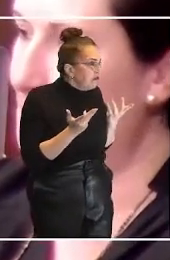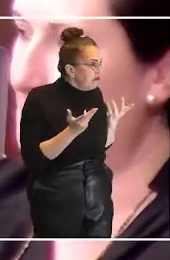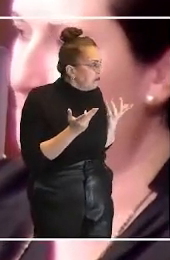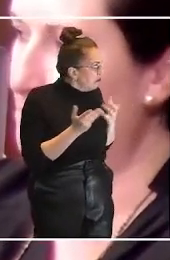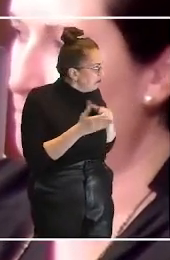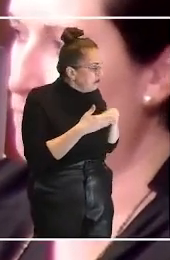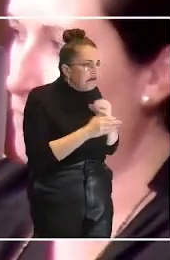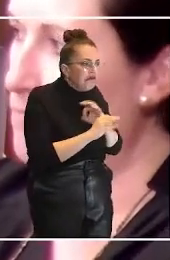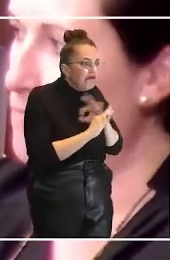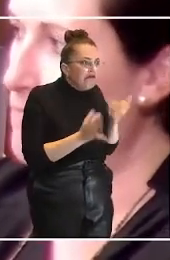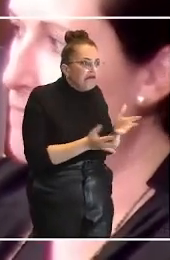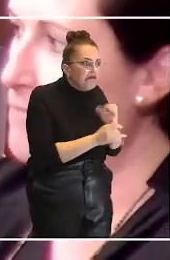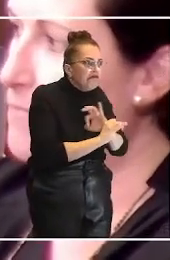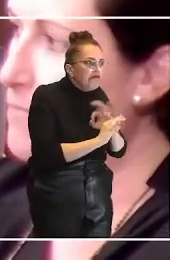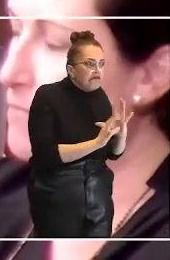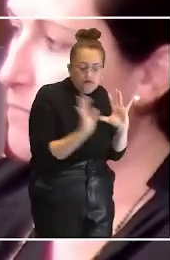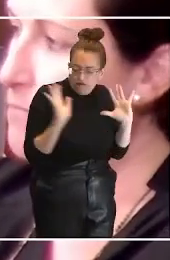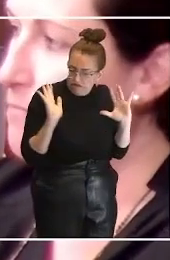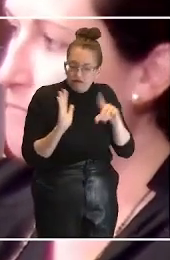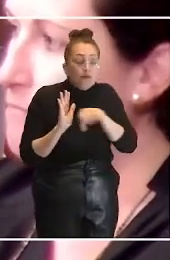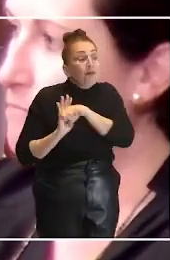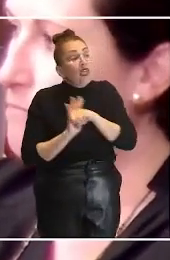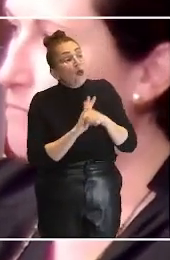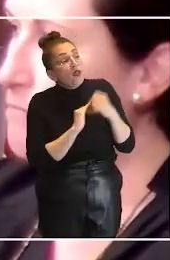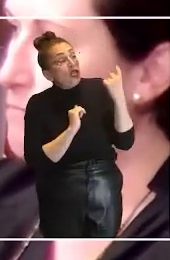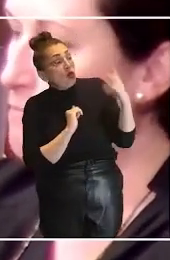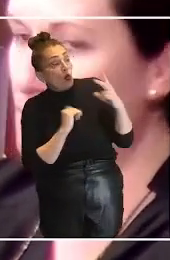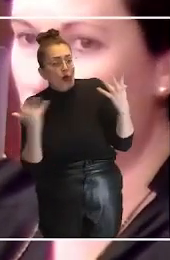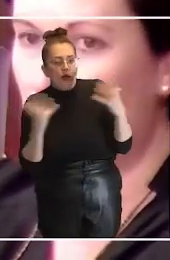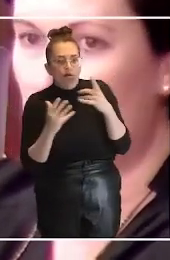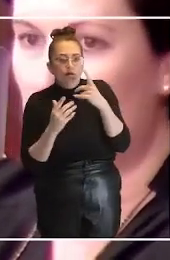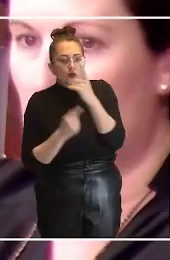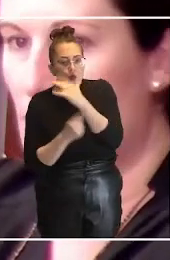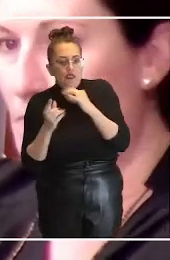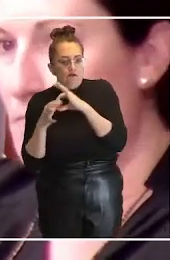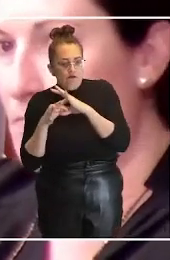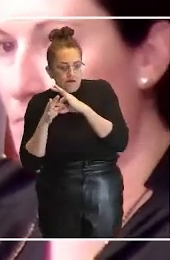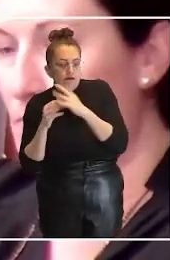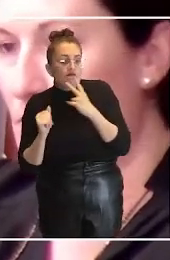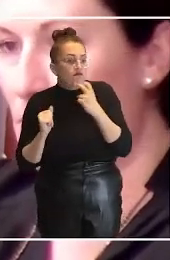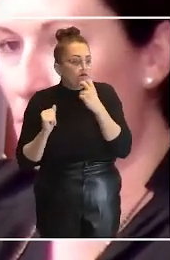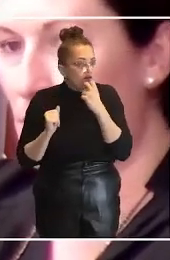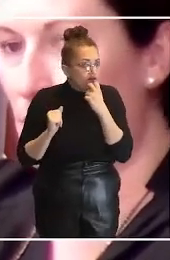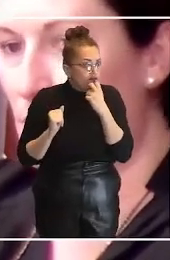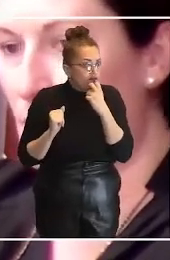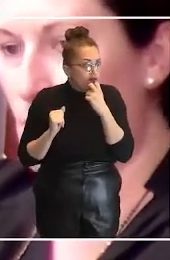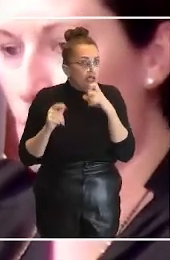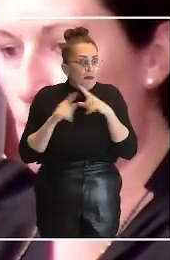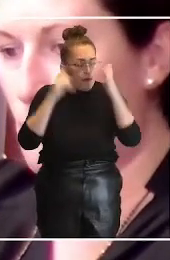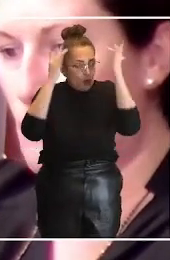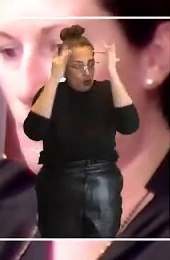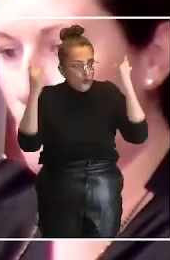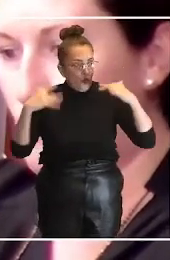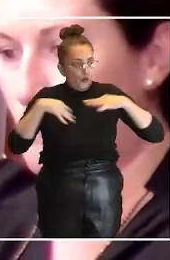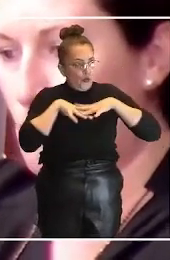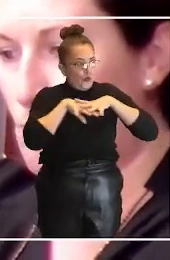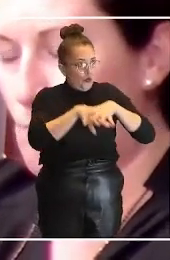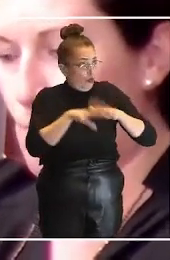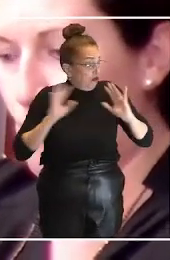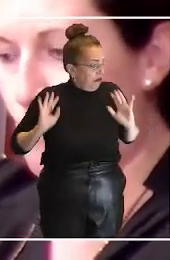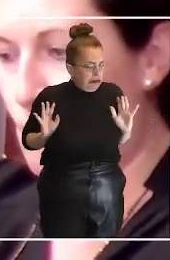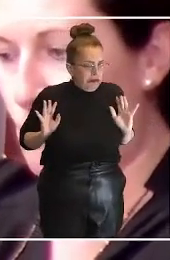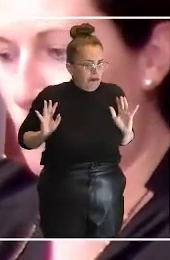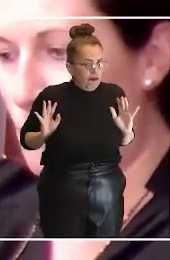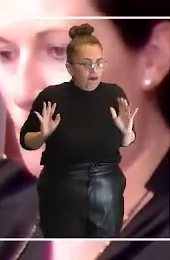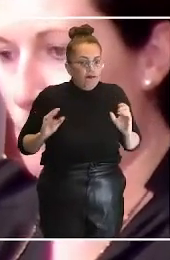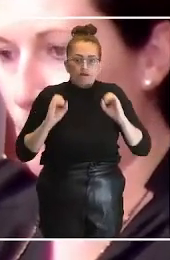présenté. Parmi les priorités qui sont les vôtres, c'est l'économie sociale et solidaire, la citoyenneté et l'interculturalité. Alors, au-delà